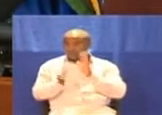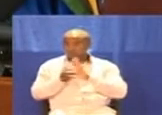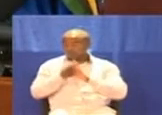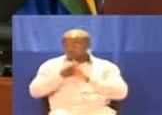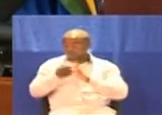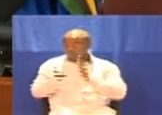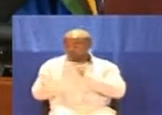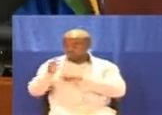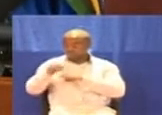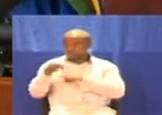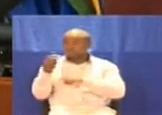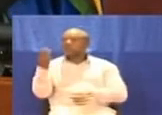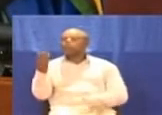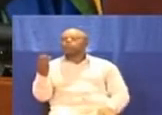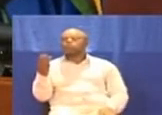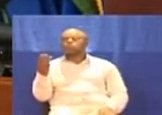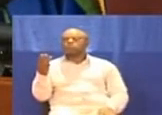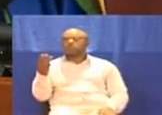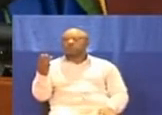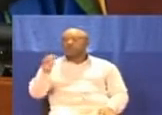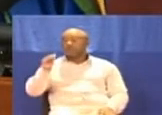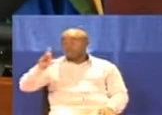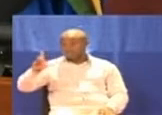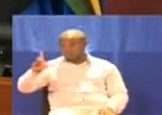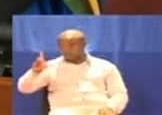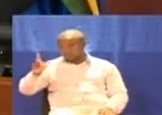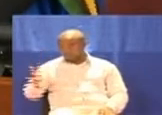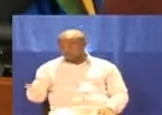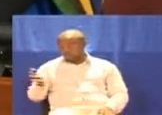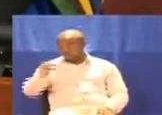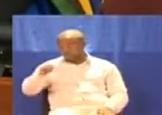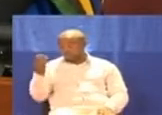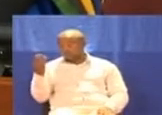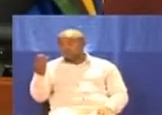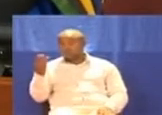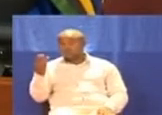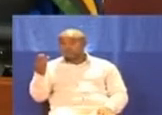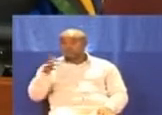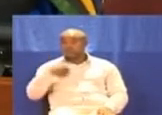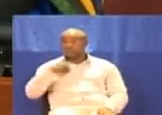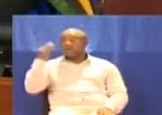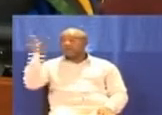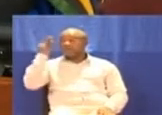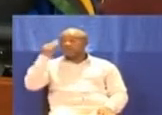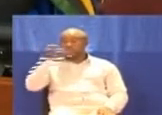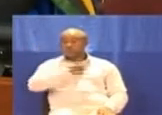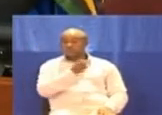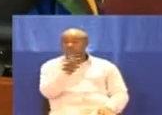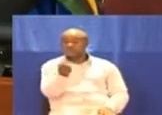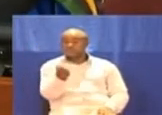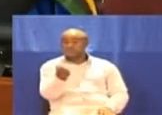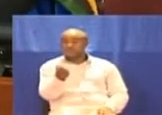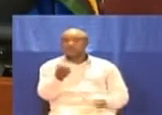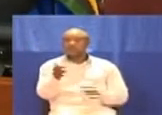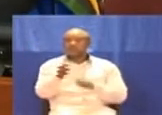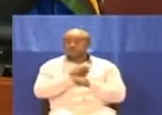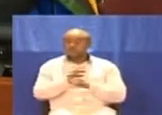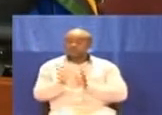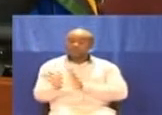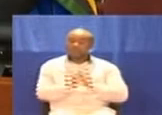wala nini. Ni kwamba hiyo siku ya Alhamisi tutaanza na hotuba ya waziri wa fedha kuhusu